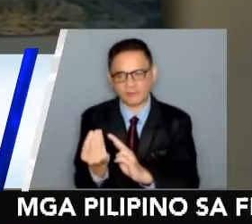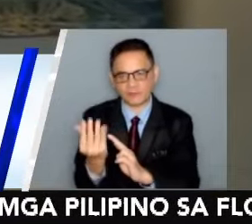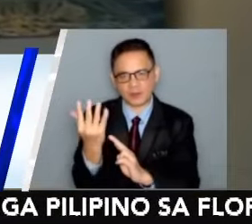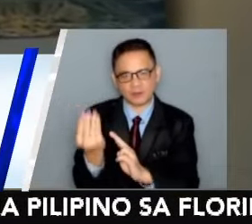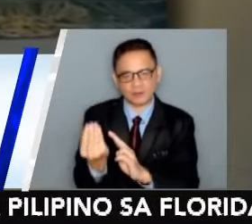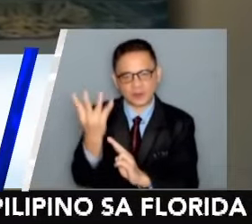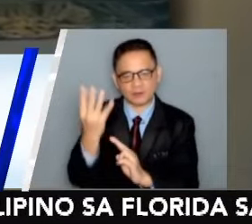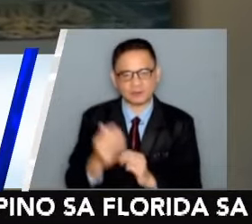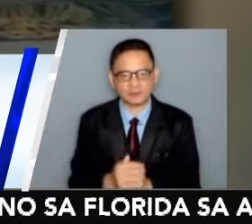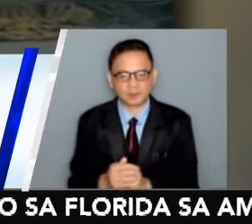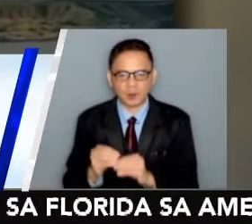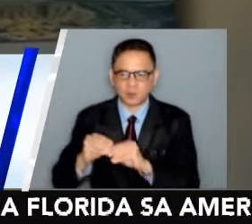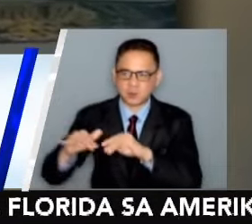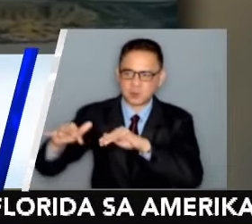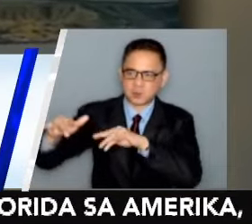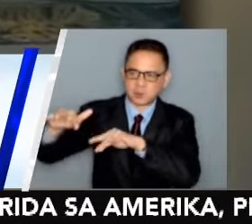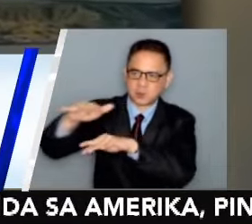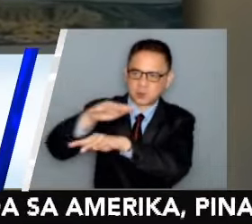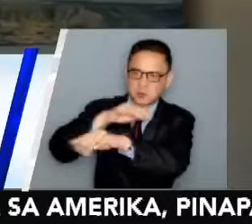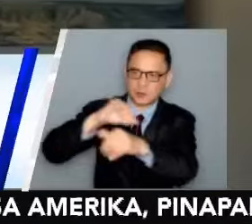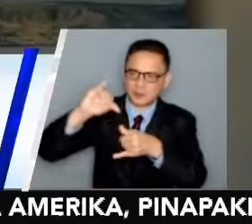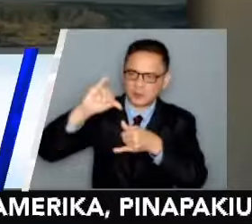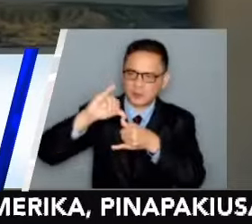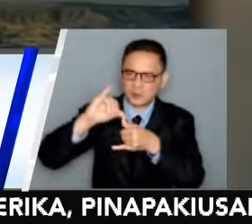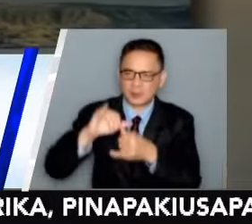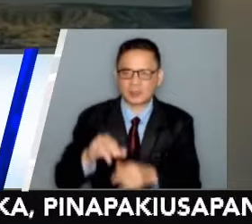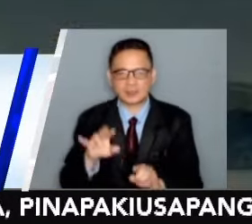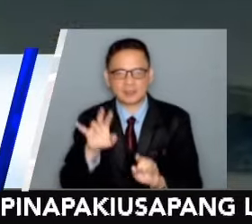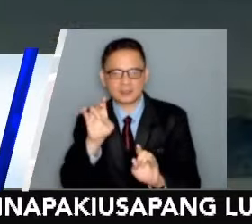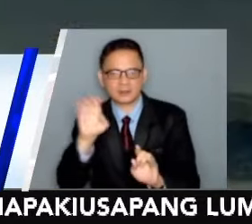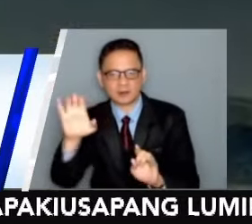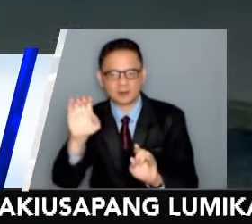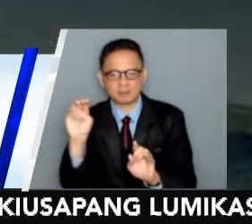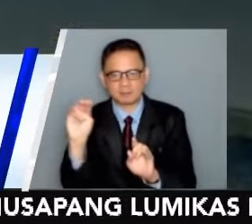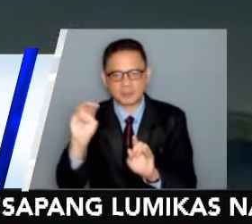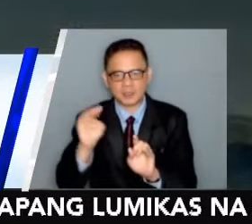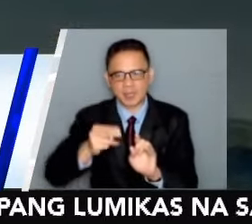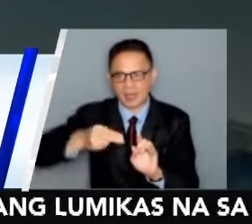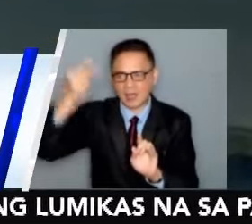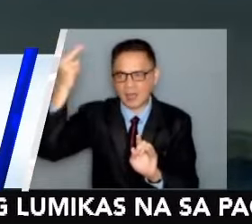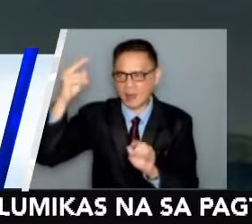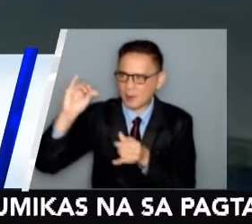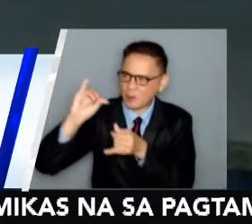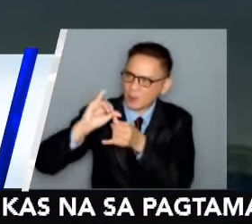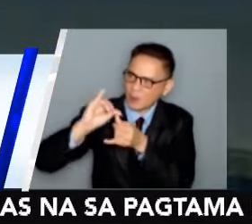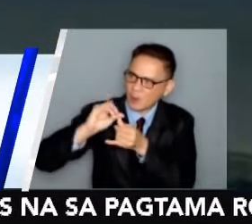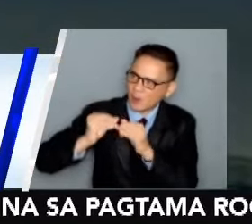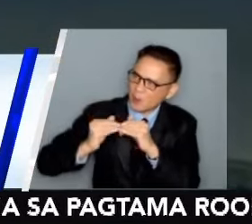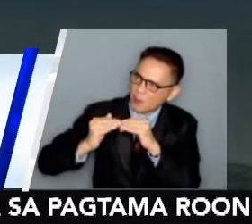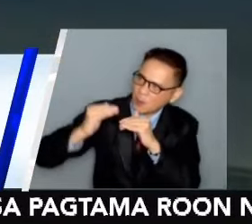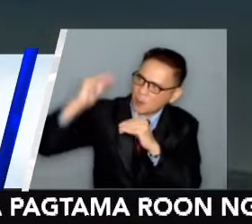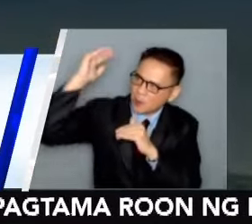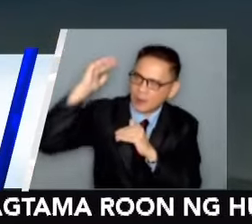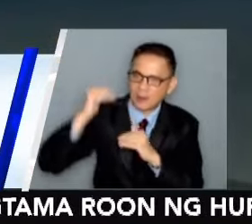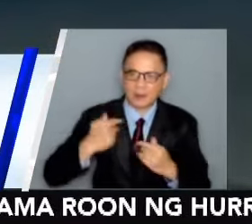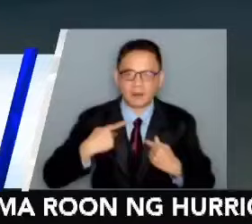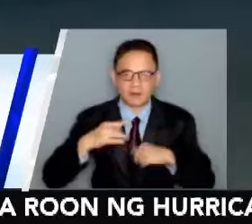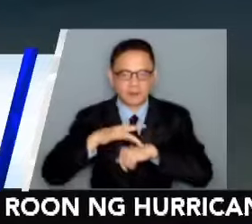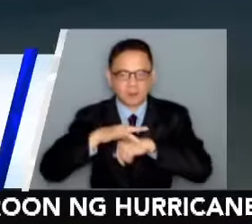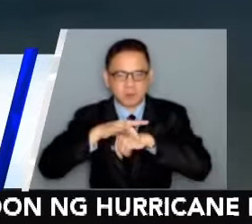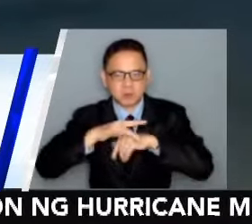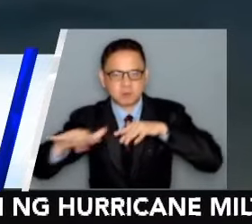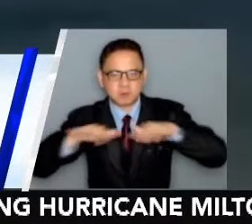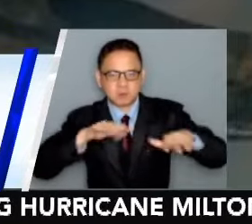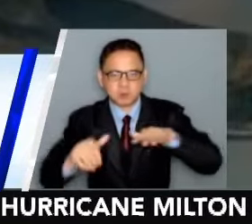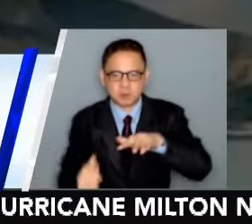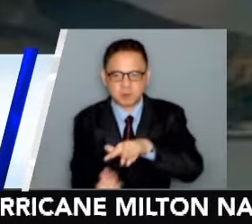usok na 900 metro ang taas. Nagkaroon din ng 2 volcanic earthquakes. Nitong Lunes, nakapagtala naman ang PVOX